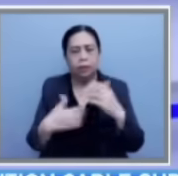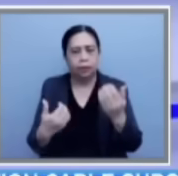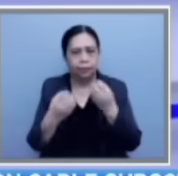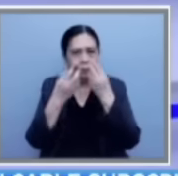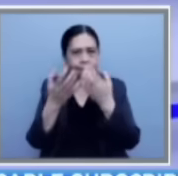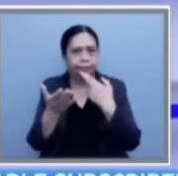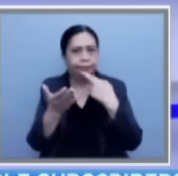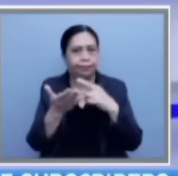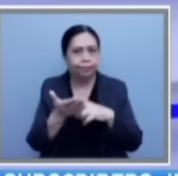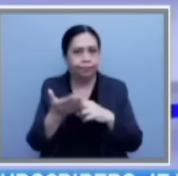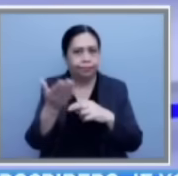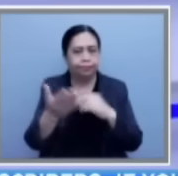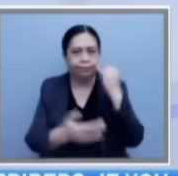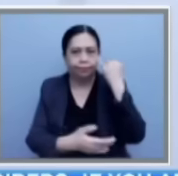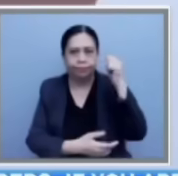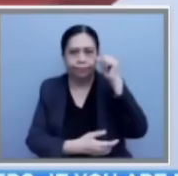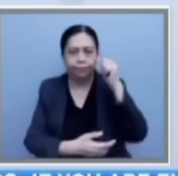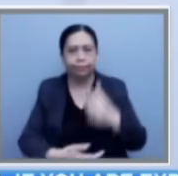balita ni James